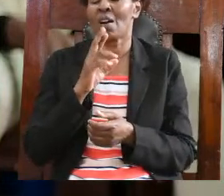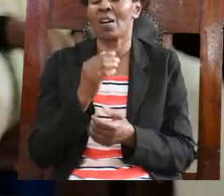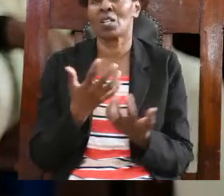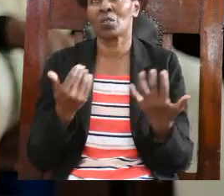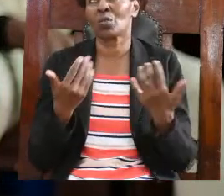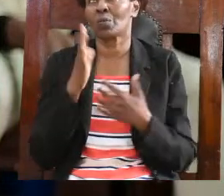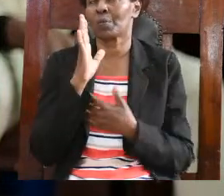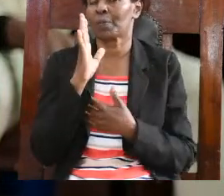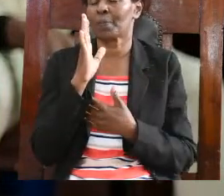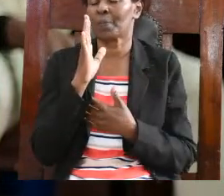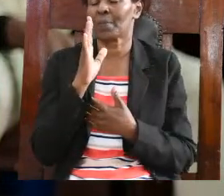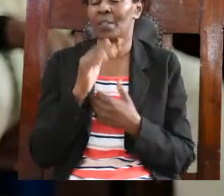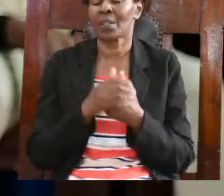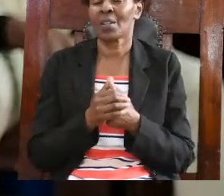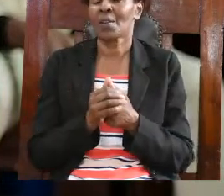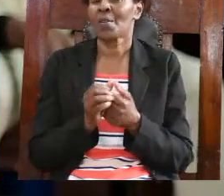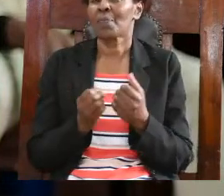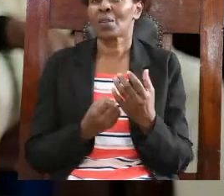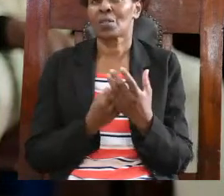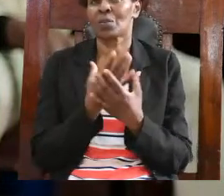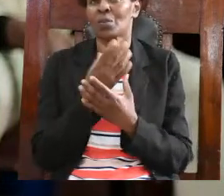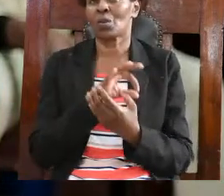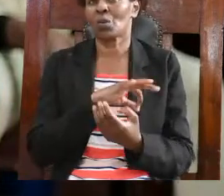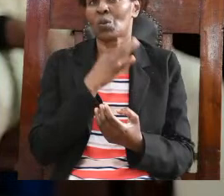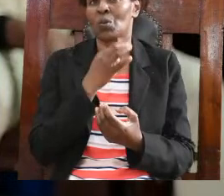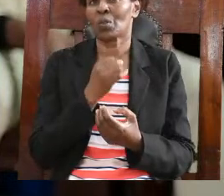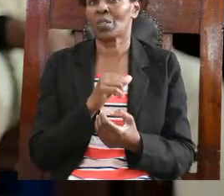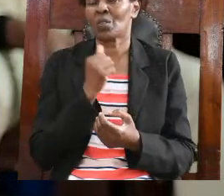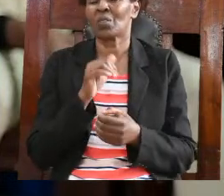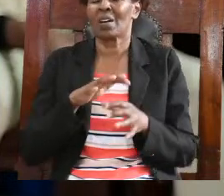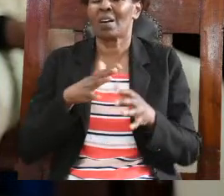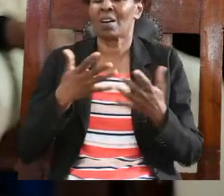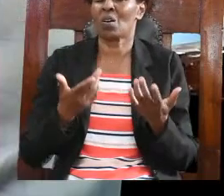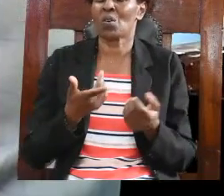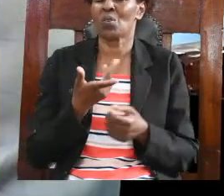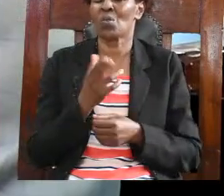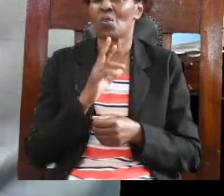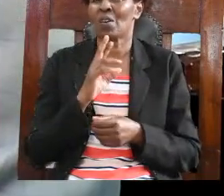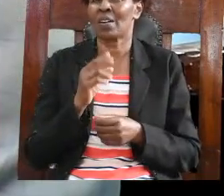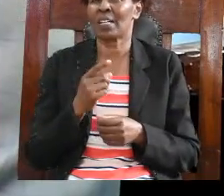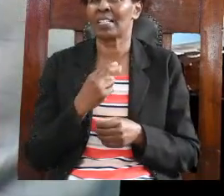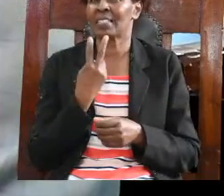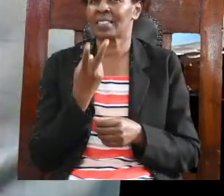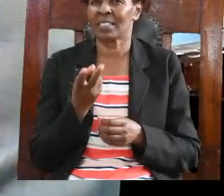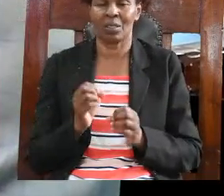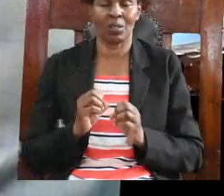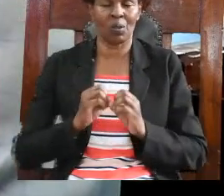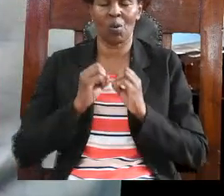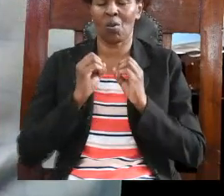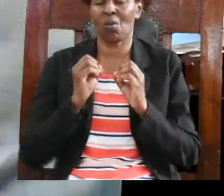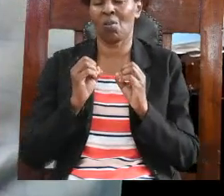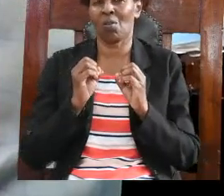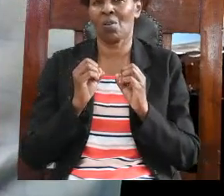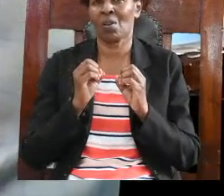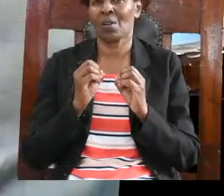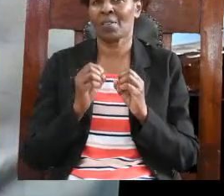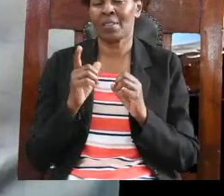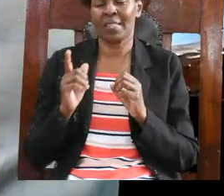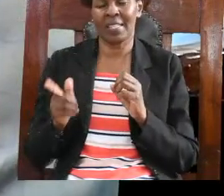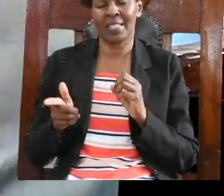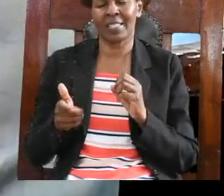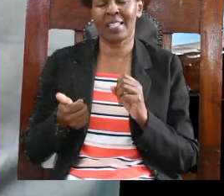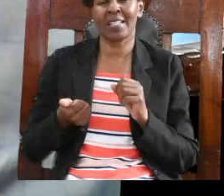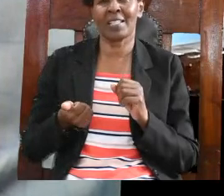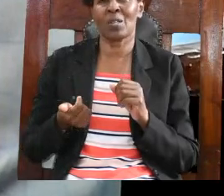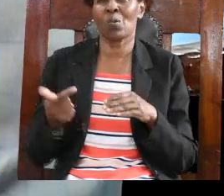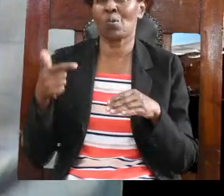Mungu. Unajua ukomavu wa kiroho si vile ambavyo tu unavyoonekana. Tumezungumza kuhusu mwanadada ambaye anaingia